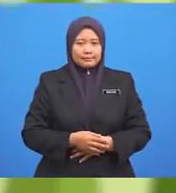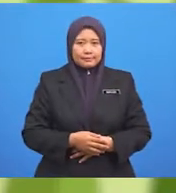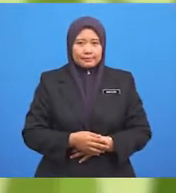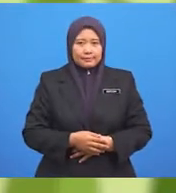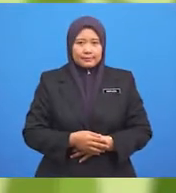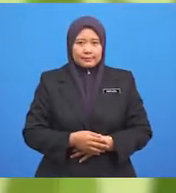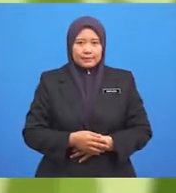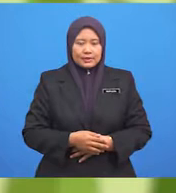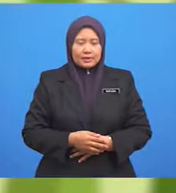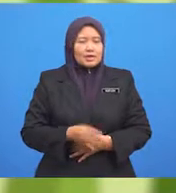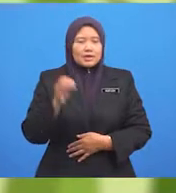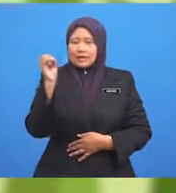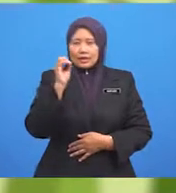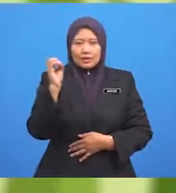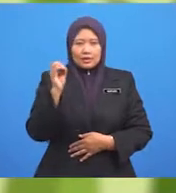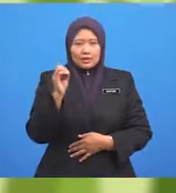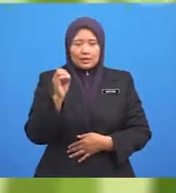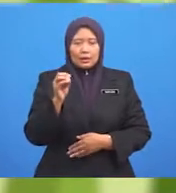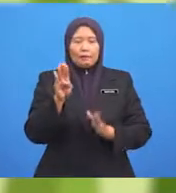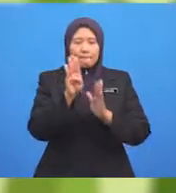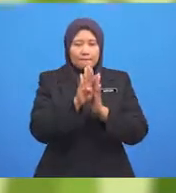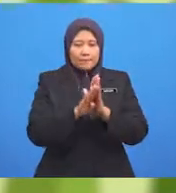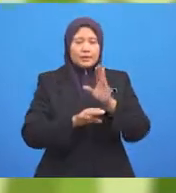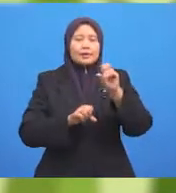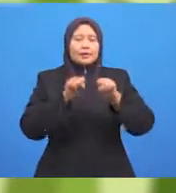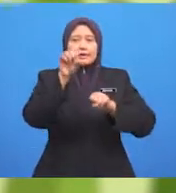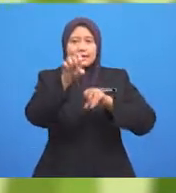bersekat. Tiada bertangga